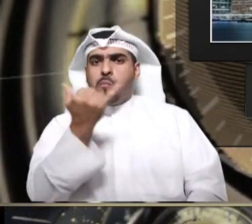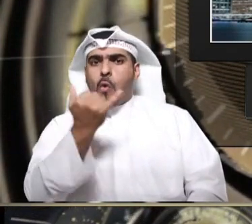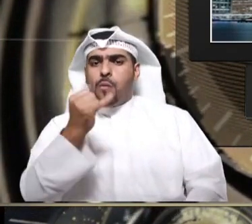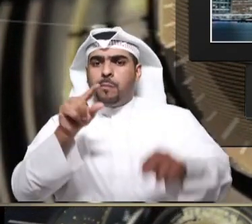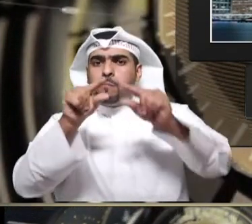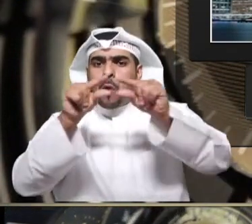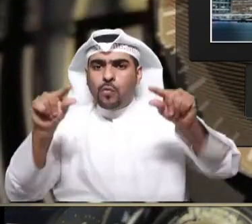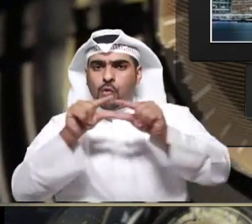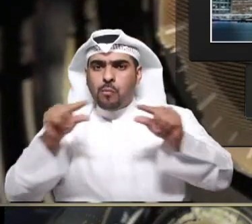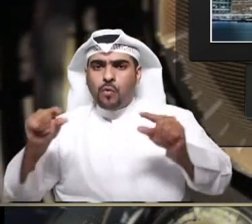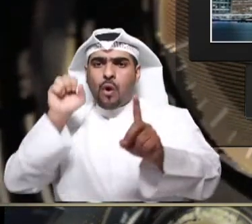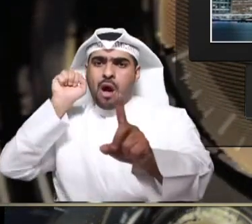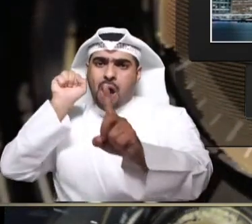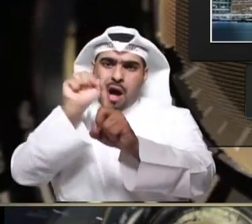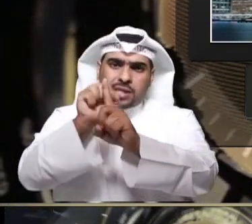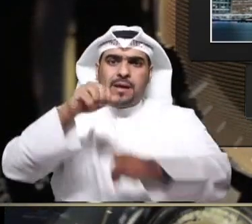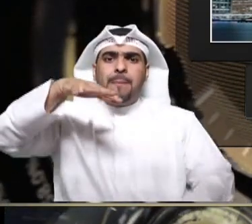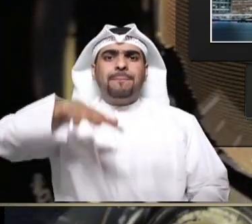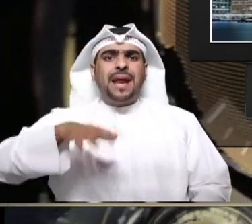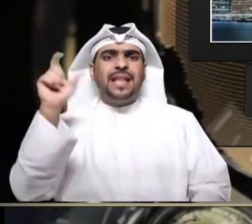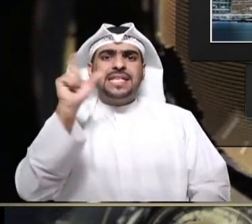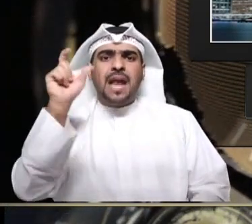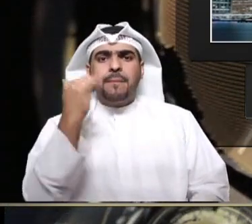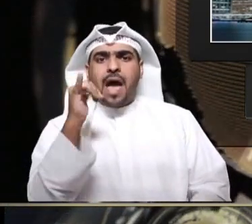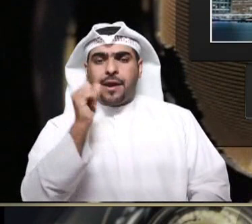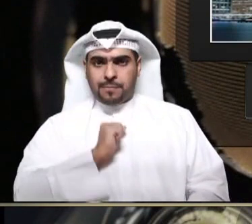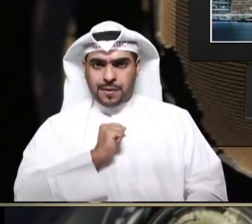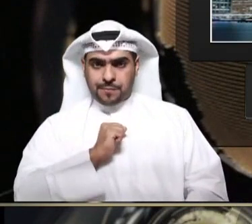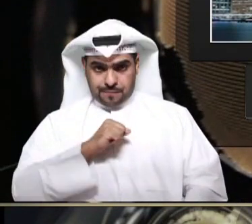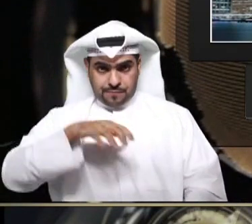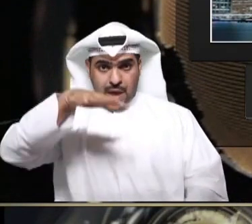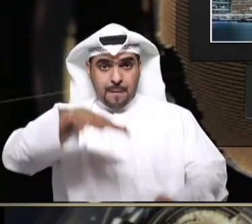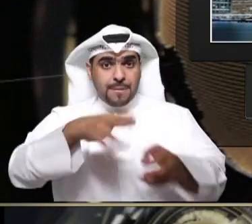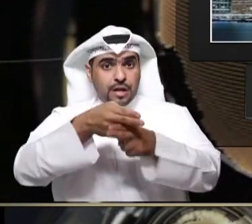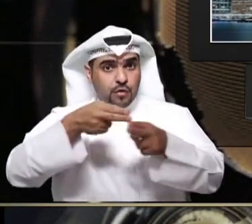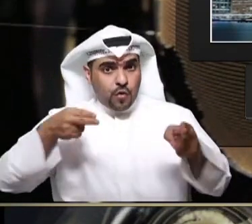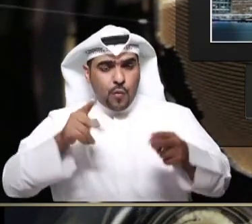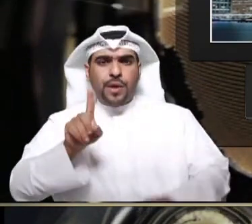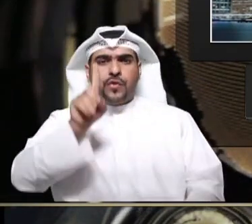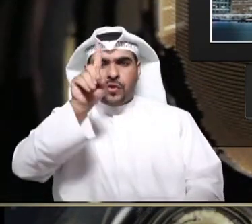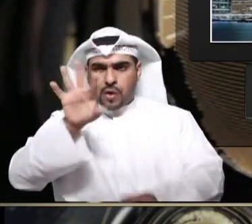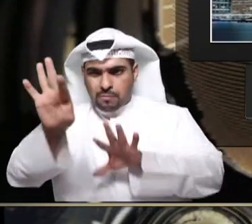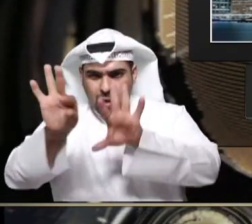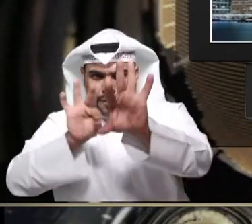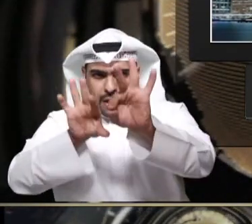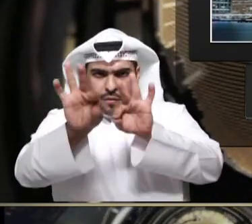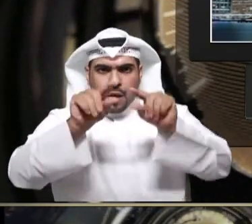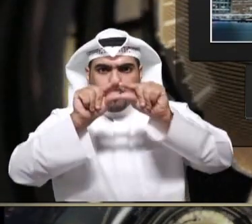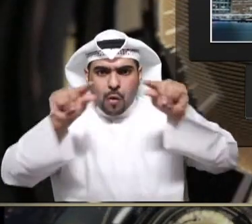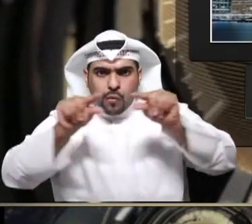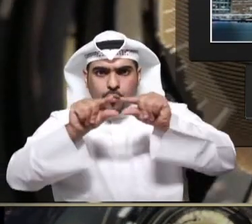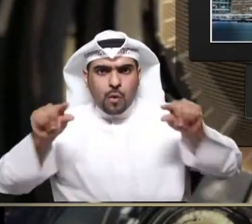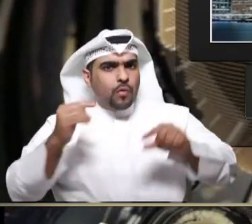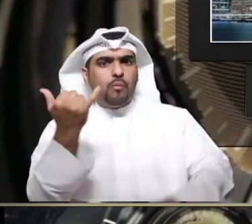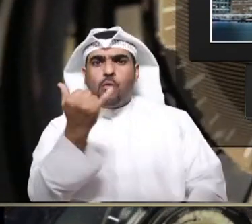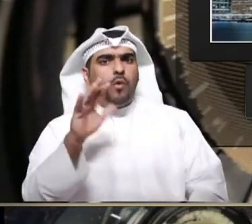أيضا. وستركز دولة الكويت على عدة قضايا ستناقشها من خلال اجتماعات رفيعة المستوى